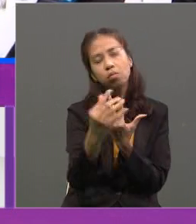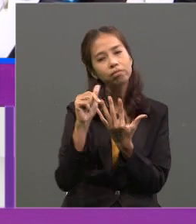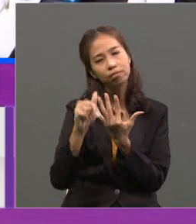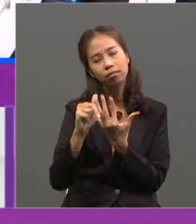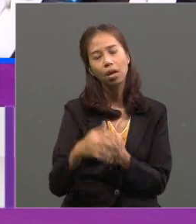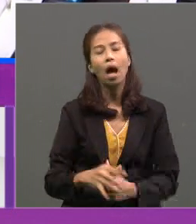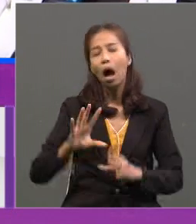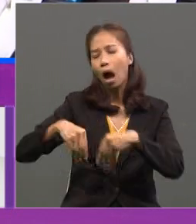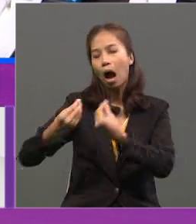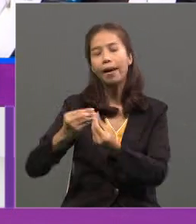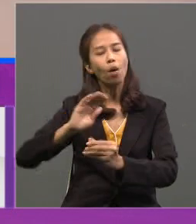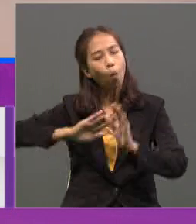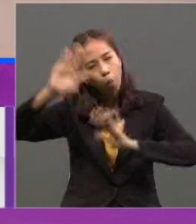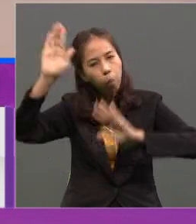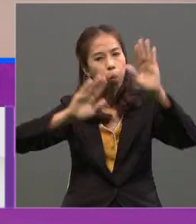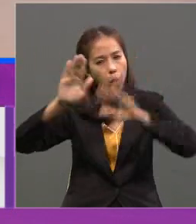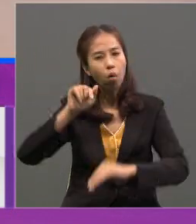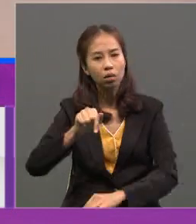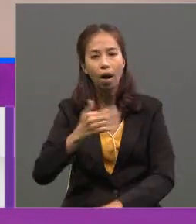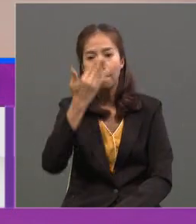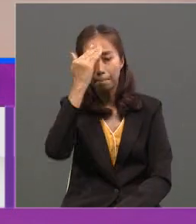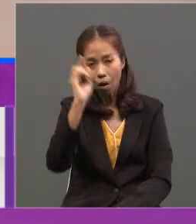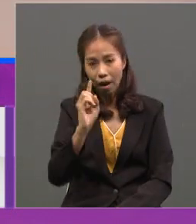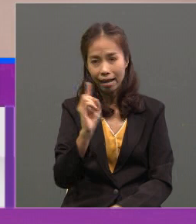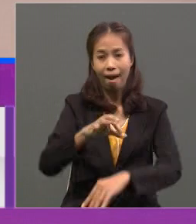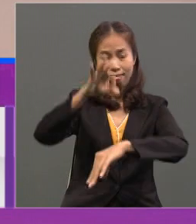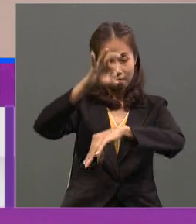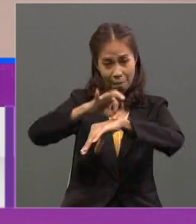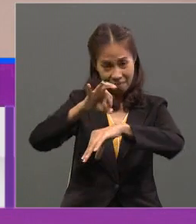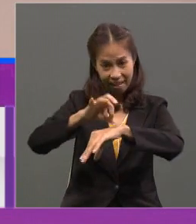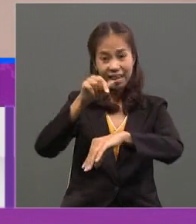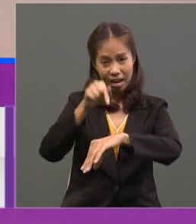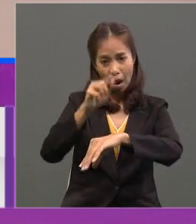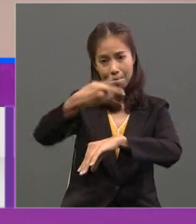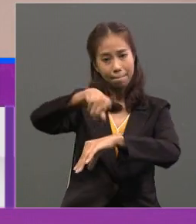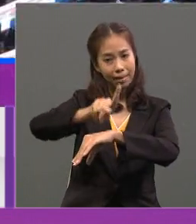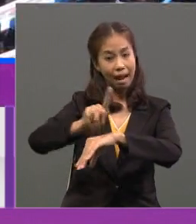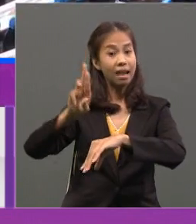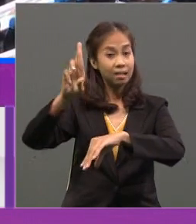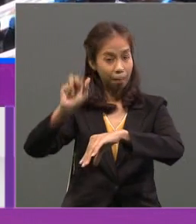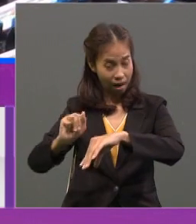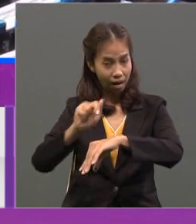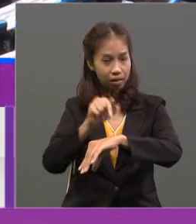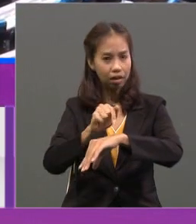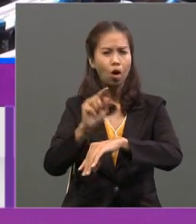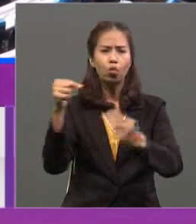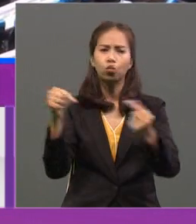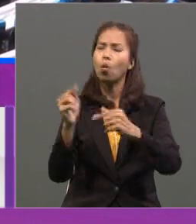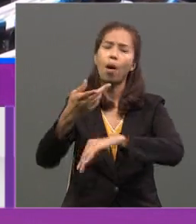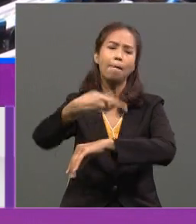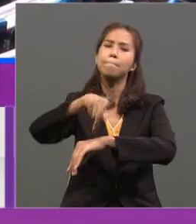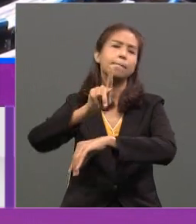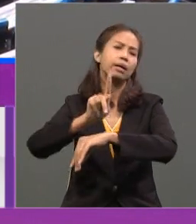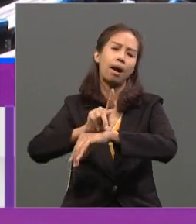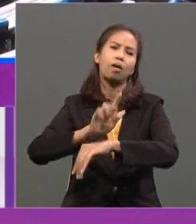ำแรงสุหรมรถบาง Pearไมได้เปตแน่งขพกษายคลานนะครับสั สัธา ก็คือสัของ สมาทธิทบกแลเม